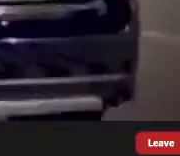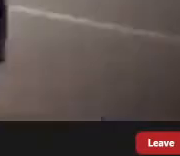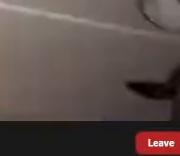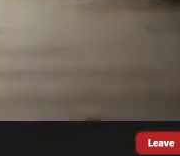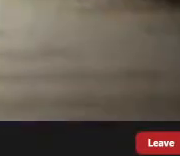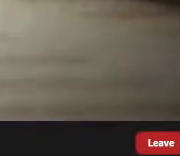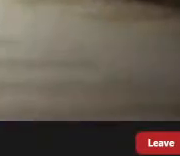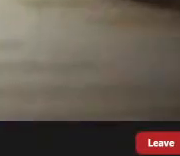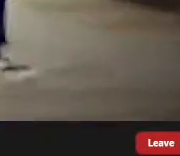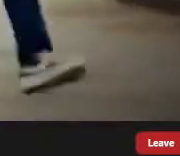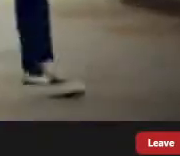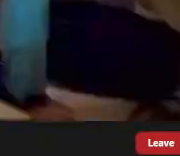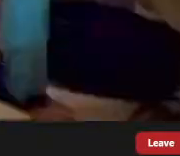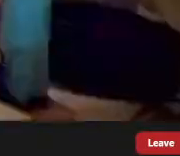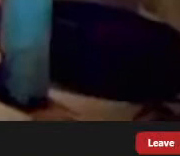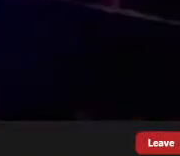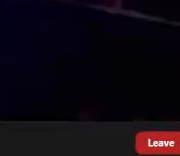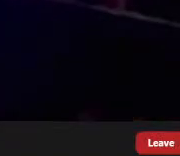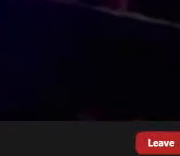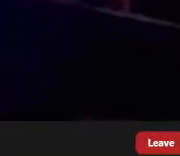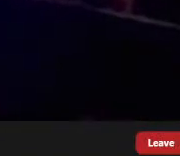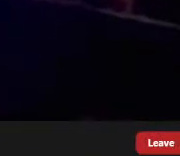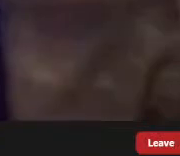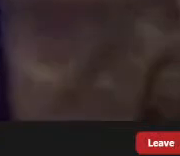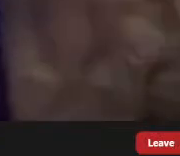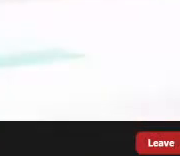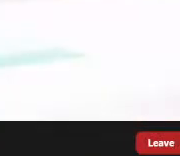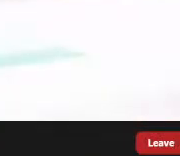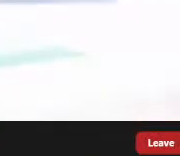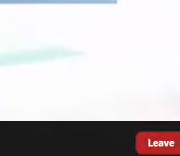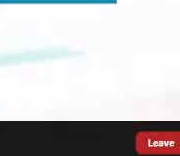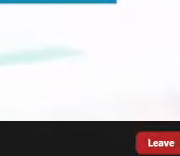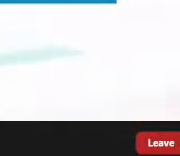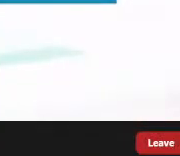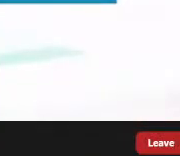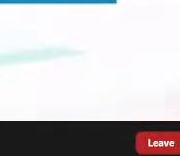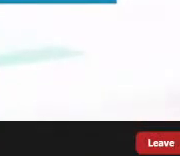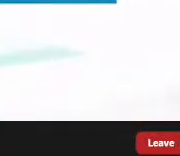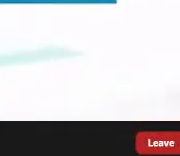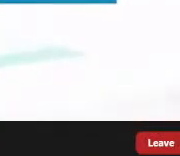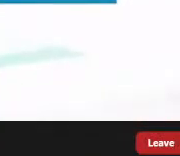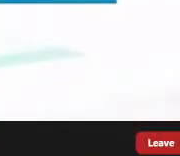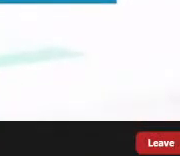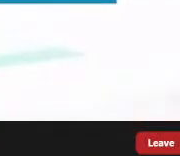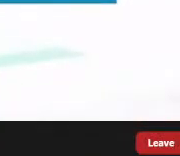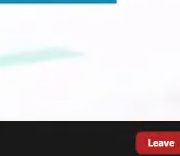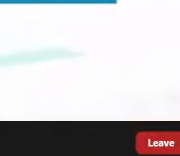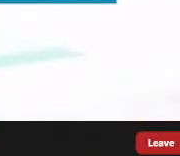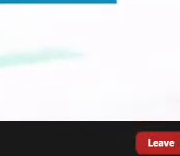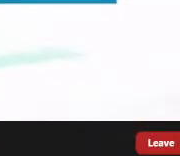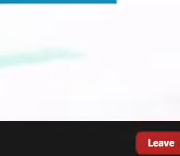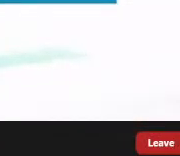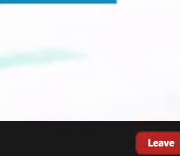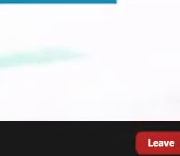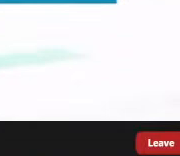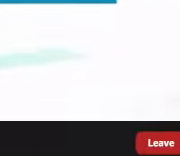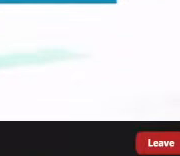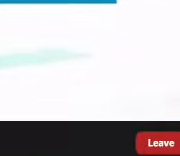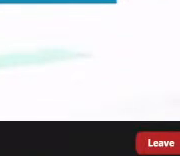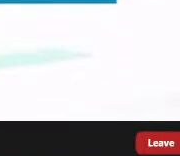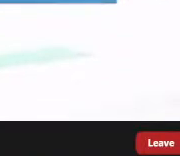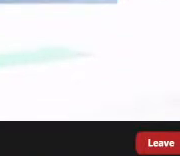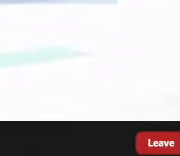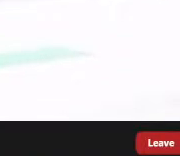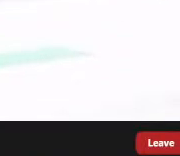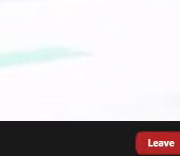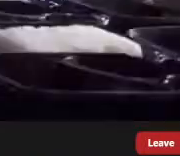hampir seluruh negara di dunia, termasuk Indonesia. Yang mana pada waktu COVID kemarin masih cukup meledak